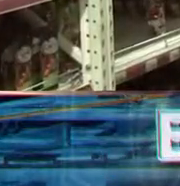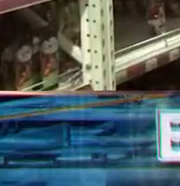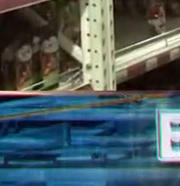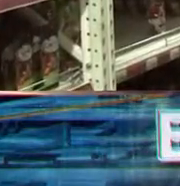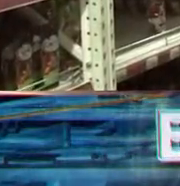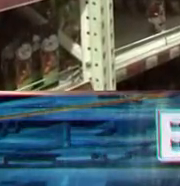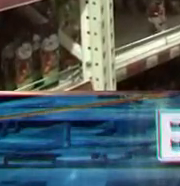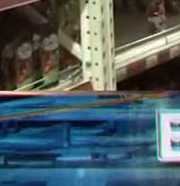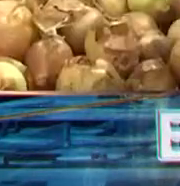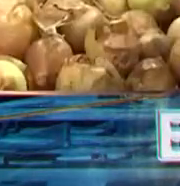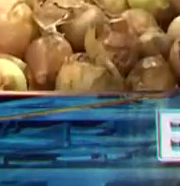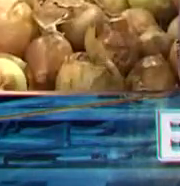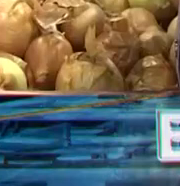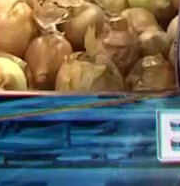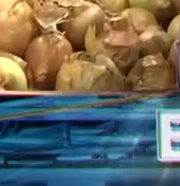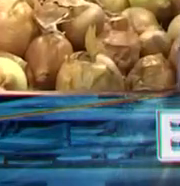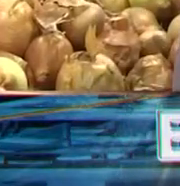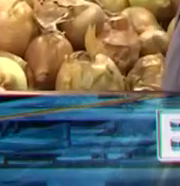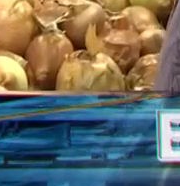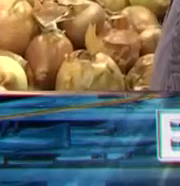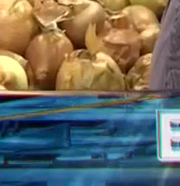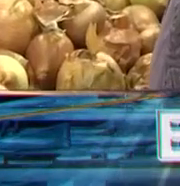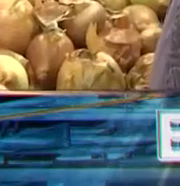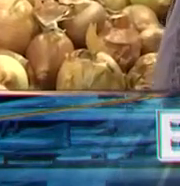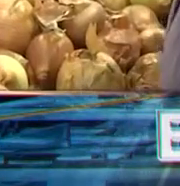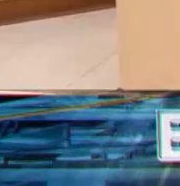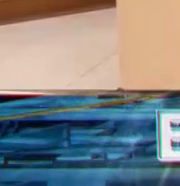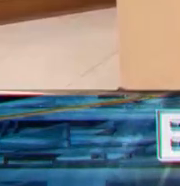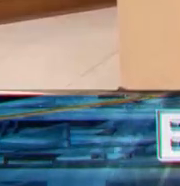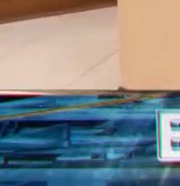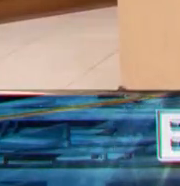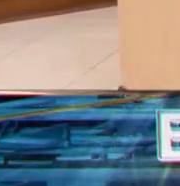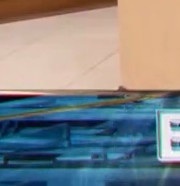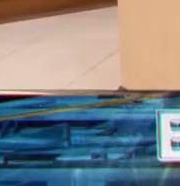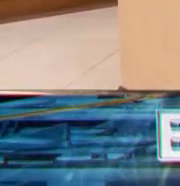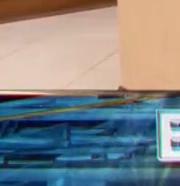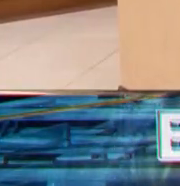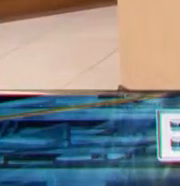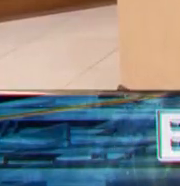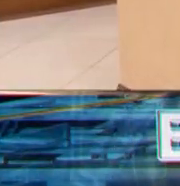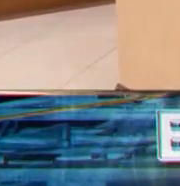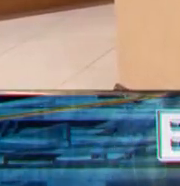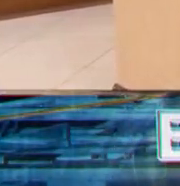Азық-түлікте алаңдауға негіз жоқ. Елдегі баға тұрақтылығы қатаң бақылауда. Бұрынғы баға ұсталып тұр.